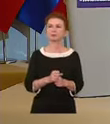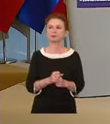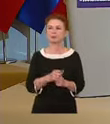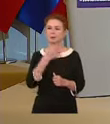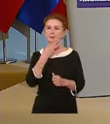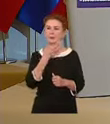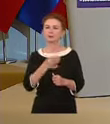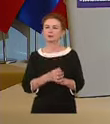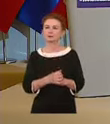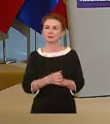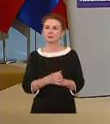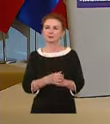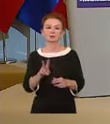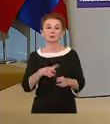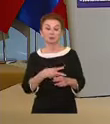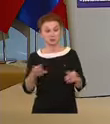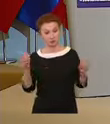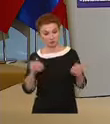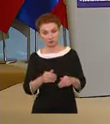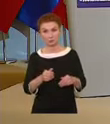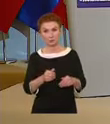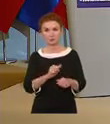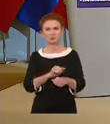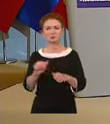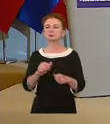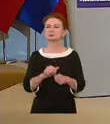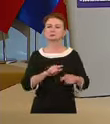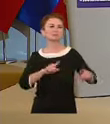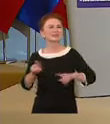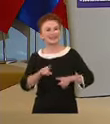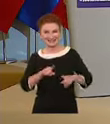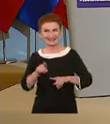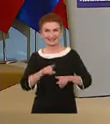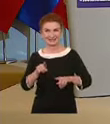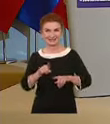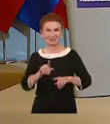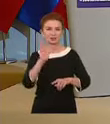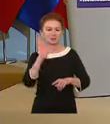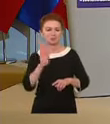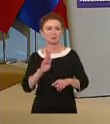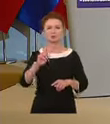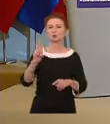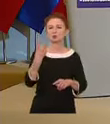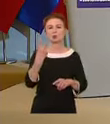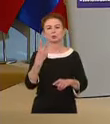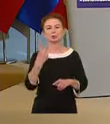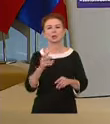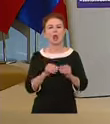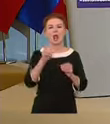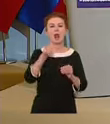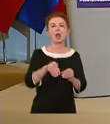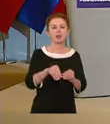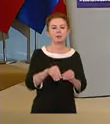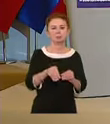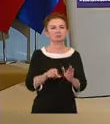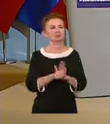redaktor pyta, kiedy możemy się spodziewać w ogóle sygnałów o rozpoczęciu drugiego etapu łagodzenia restrykcji i od